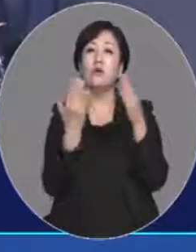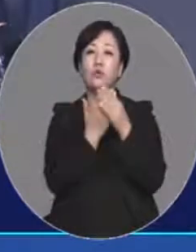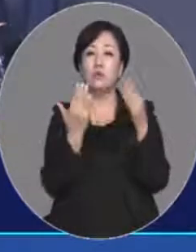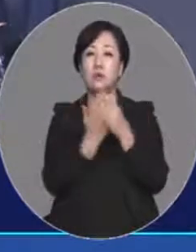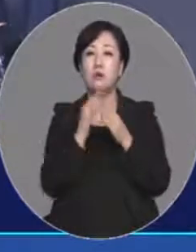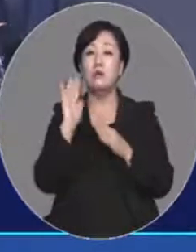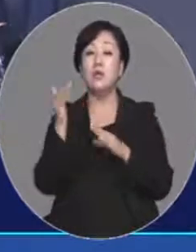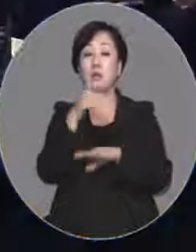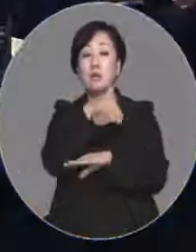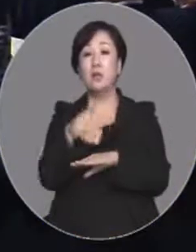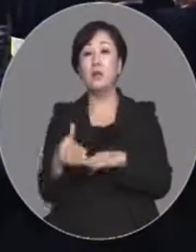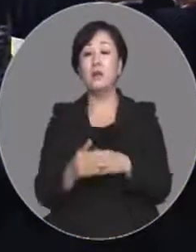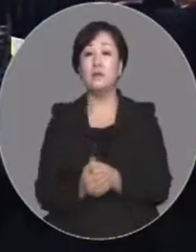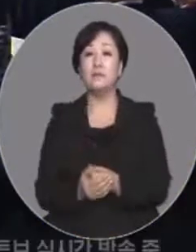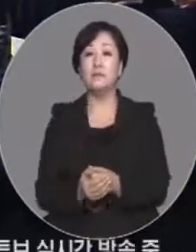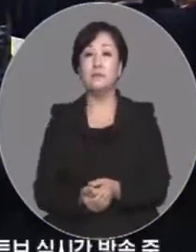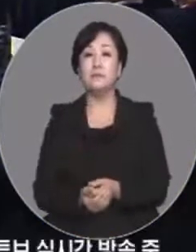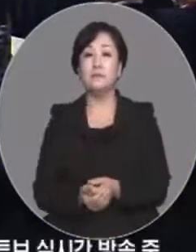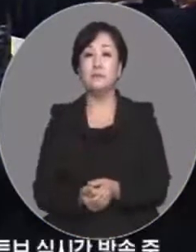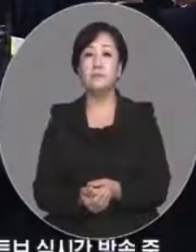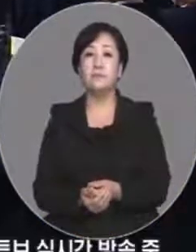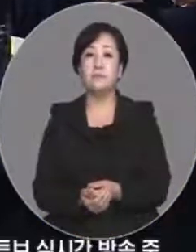기자입니다.